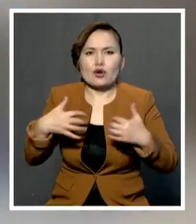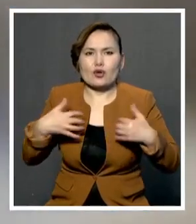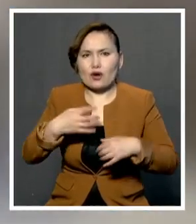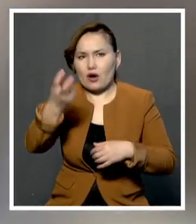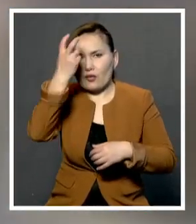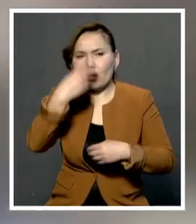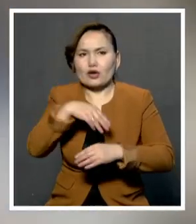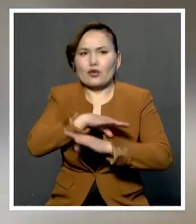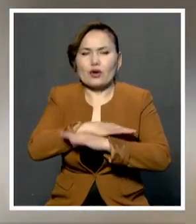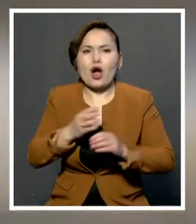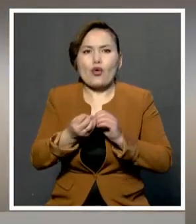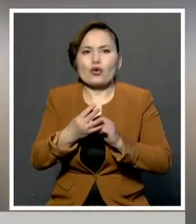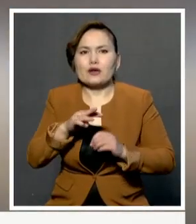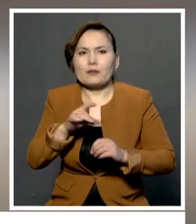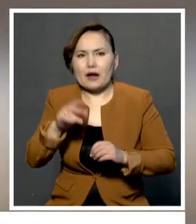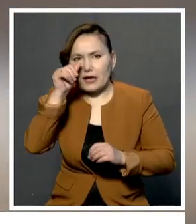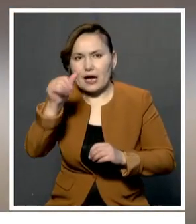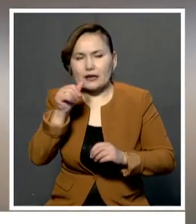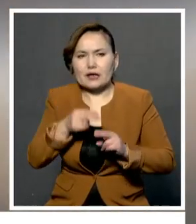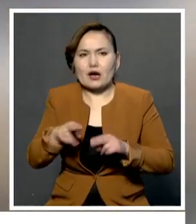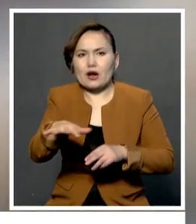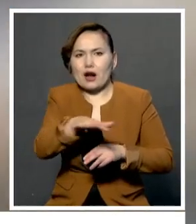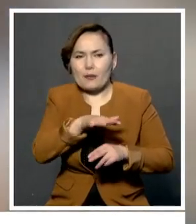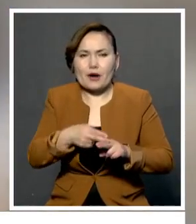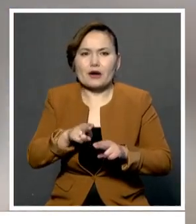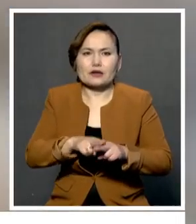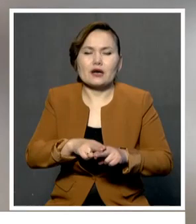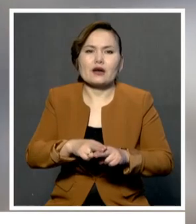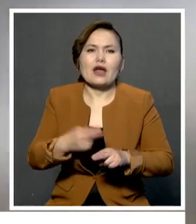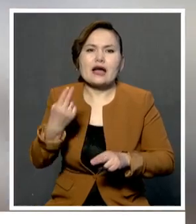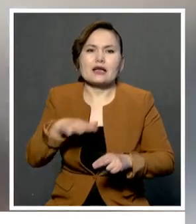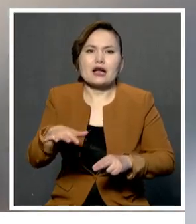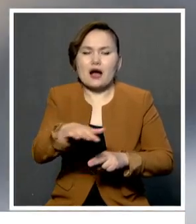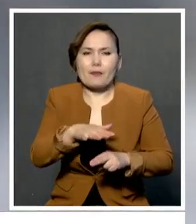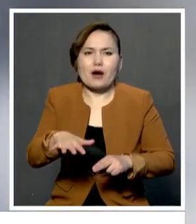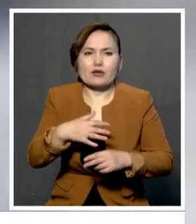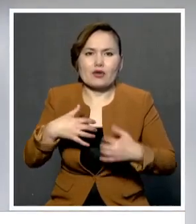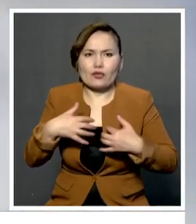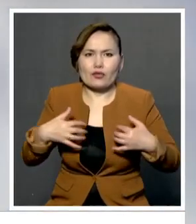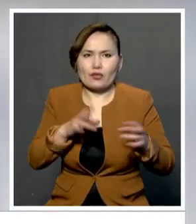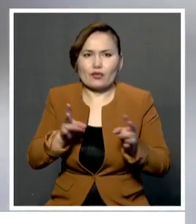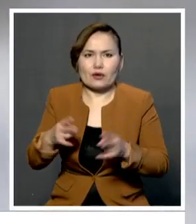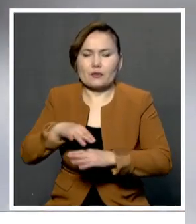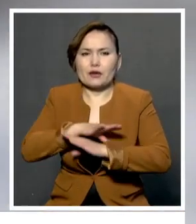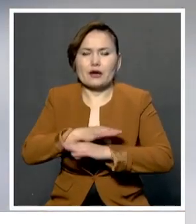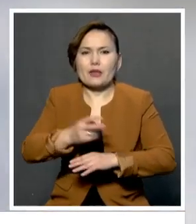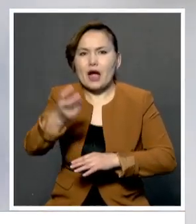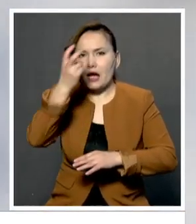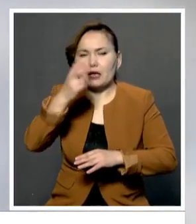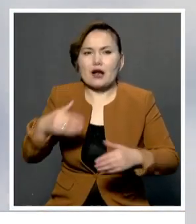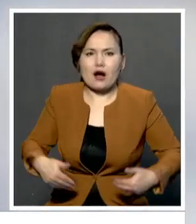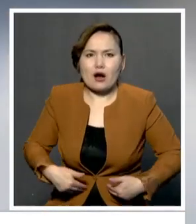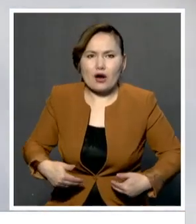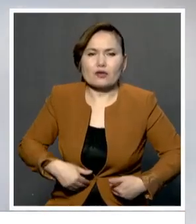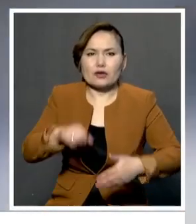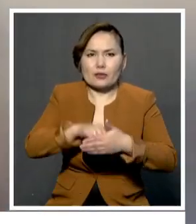Наурыз айының ортасында Қорғалжын ауданында, ал қалғаны соңғы бірнеше күнде Целиноград ауданының аумағында анықталды. Мамандар киіктер аштан қырылып жатыр